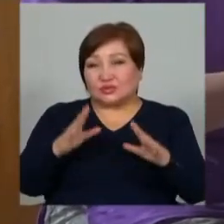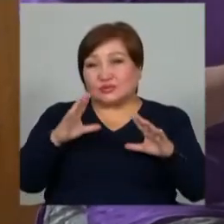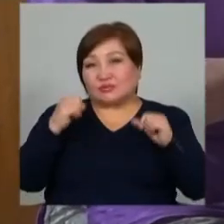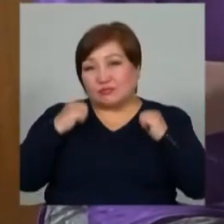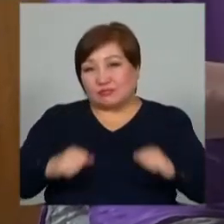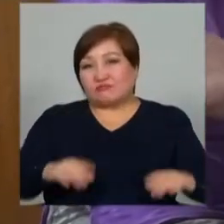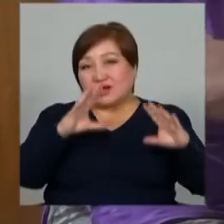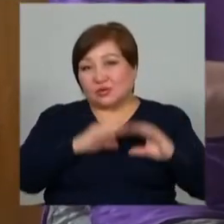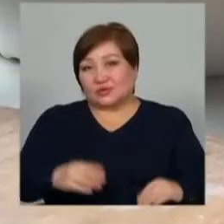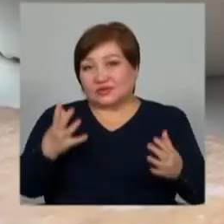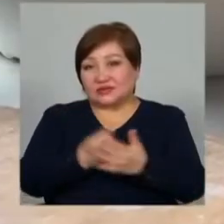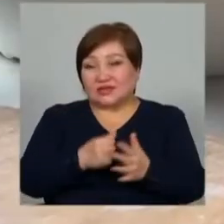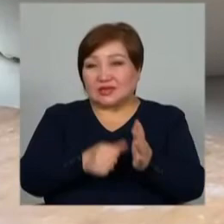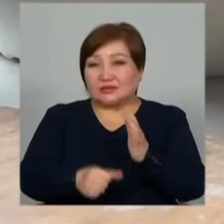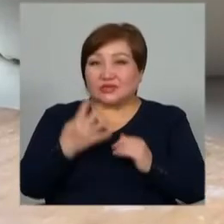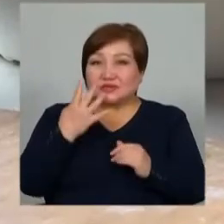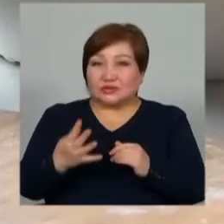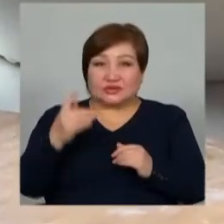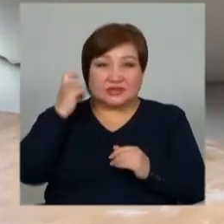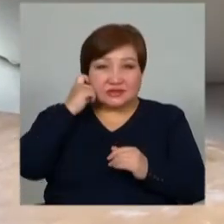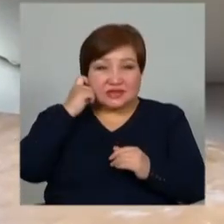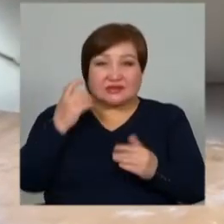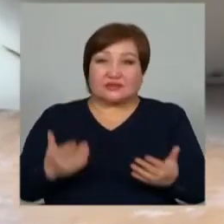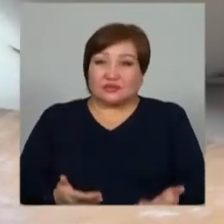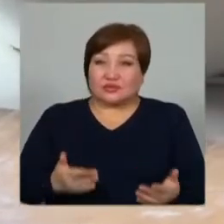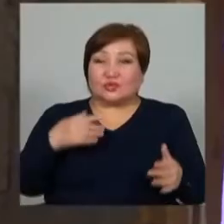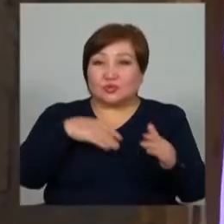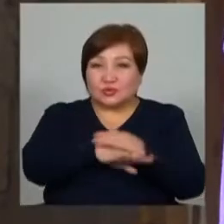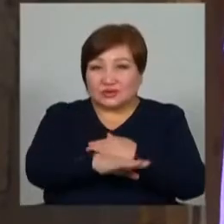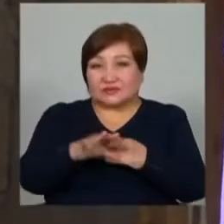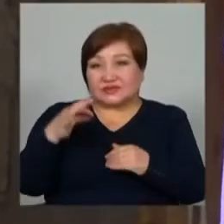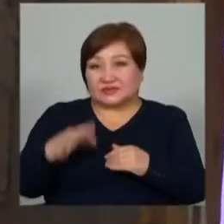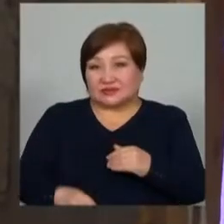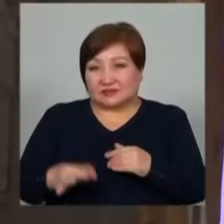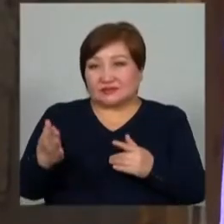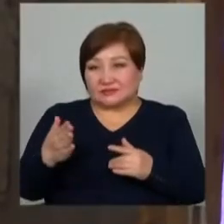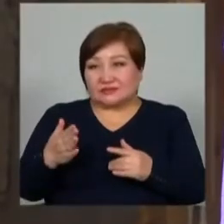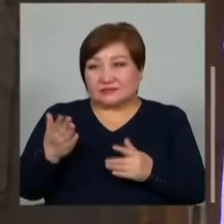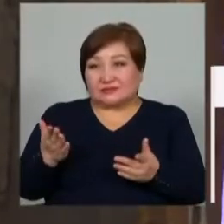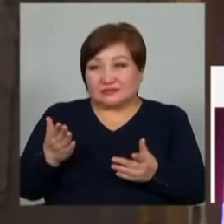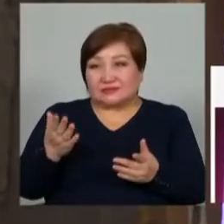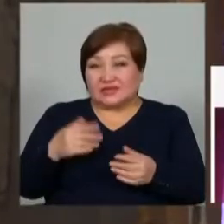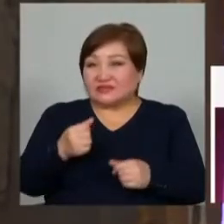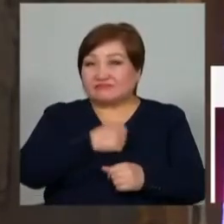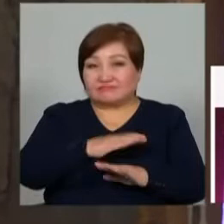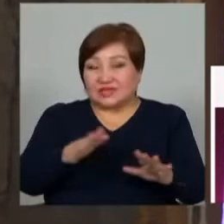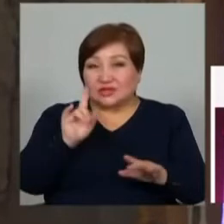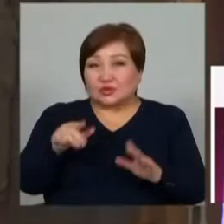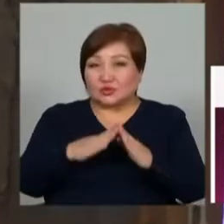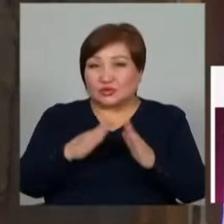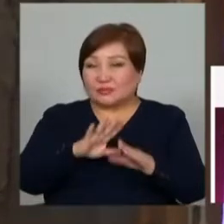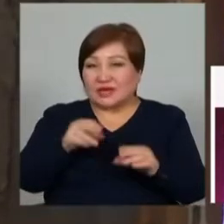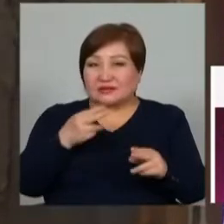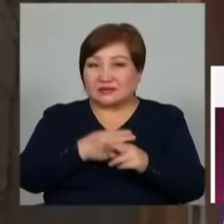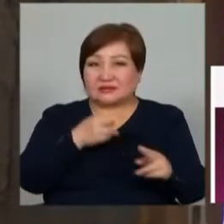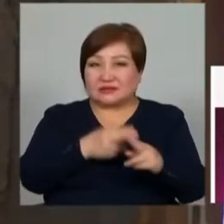де 64 жастағы тұрғын кетіп қалғанына еш өкінбейді екен. Там емсі де мешала. Ол үйде бәріне кедергі болатынмын. Ас